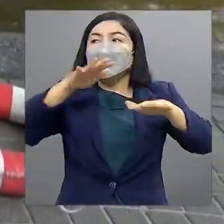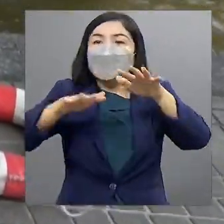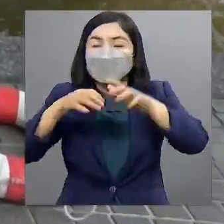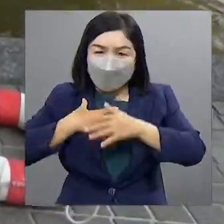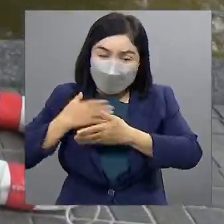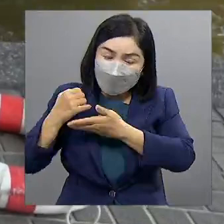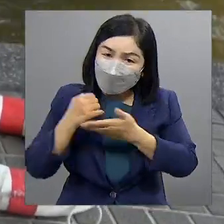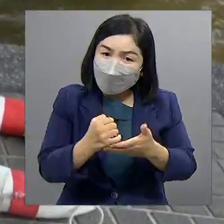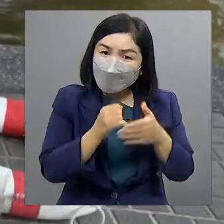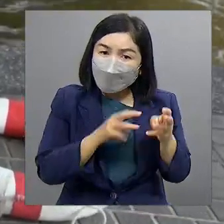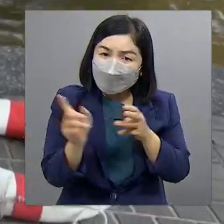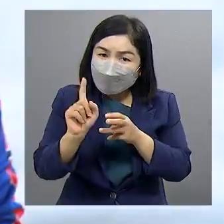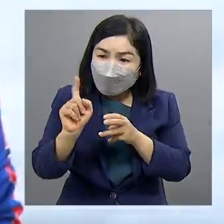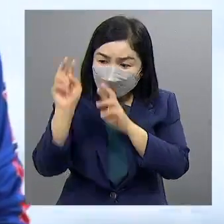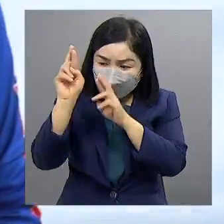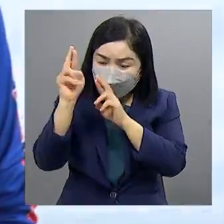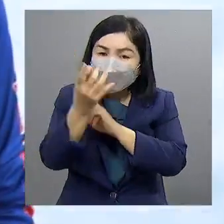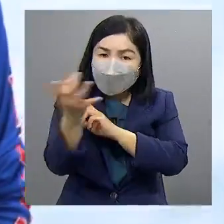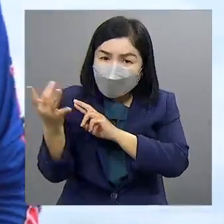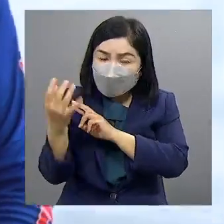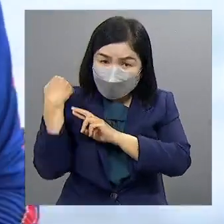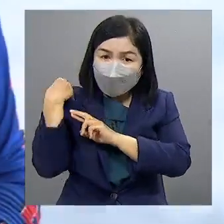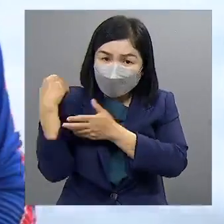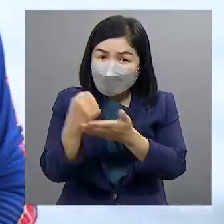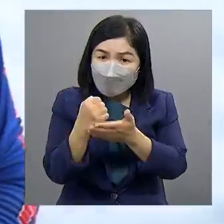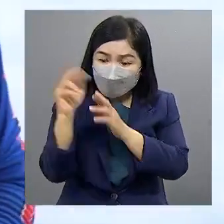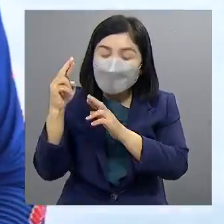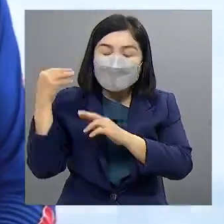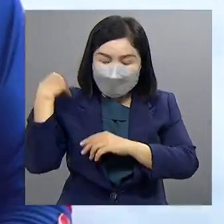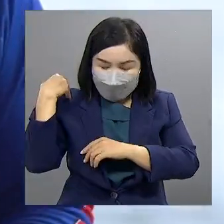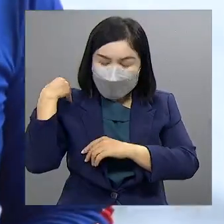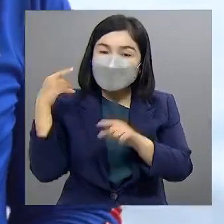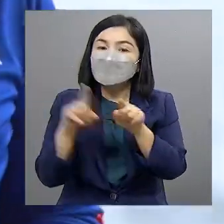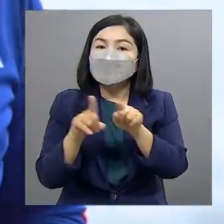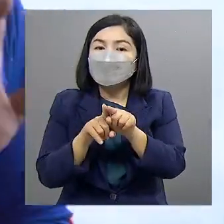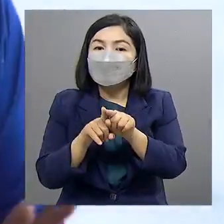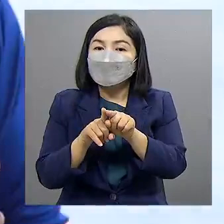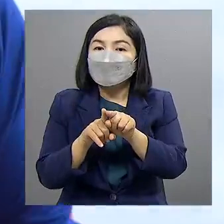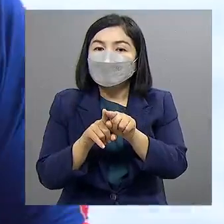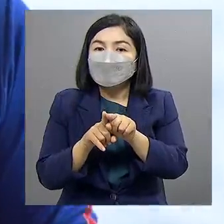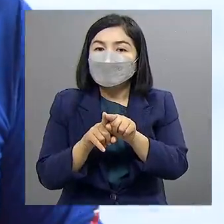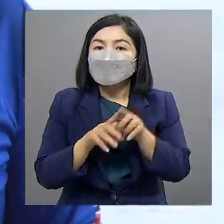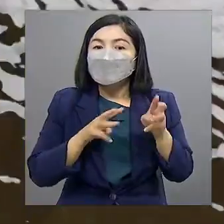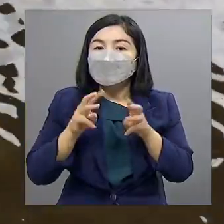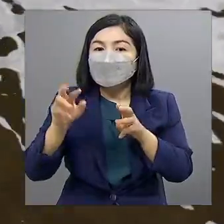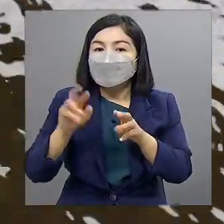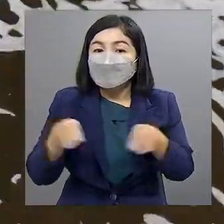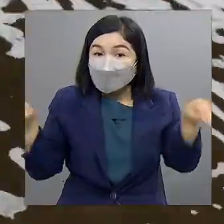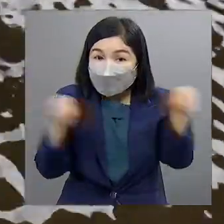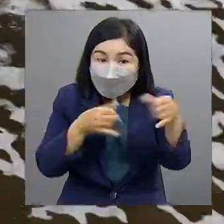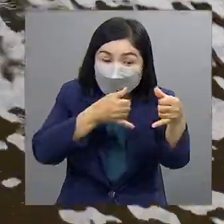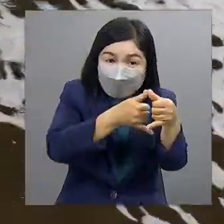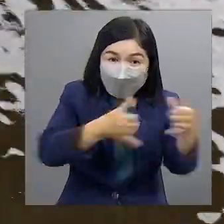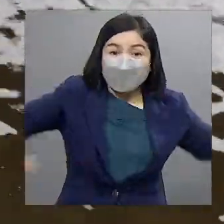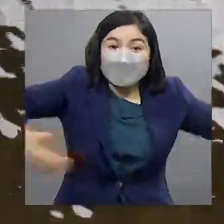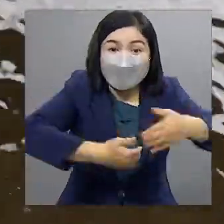ในฐานะเจ้าหน้าที่เราเองก็ต้องระวังเหมือนกัน มีครับ มีอะไรบ้างคะ กอดรัดการกอดรัด อยากเข้าพยายามเข้าไปใกล้ตัวเขาอย่างที่บอกครับ